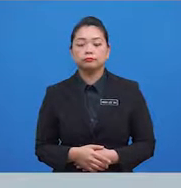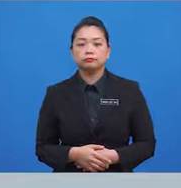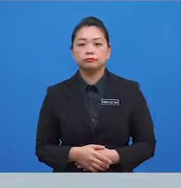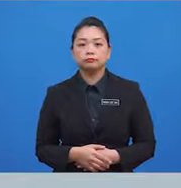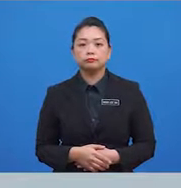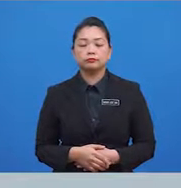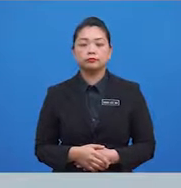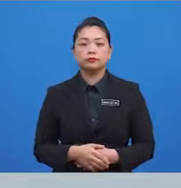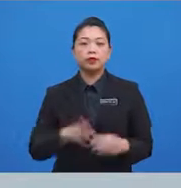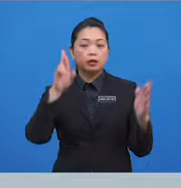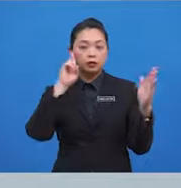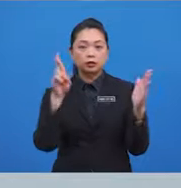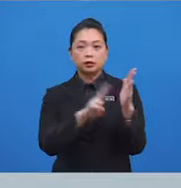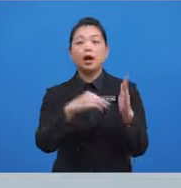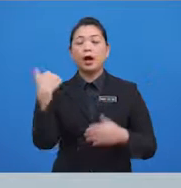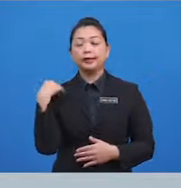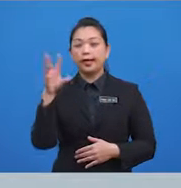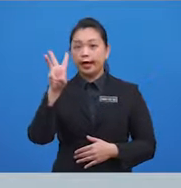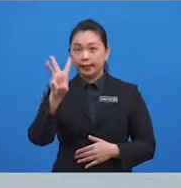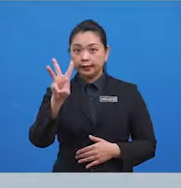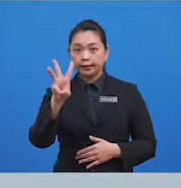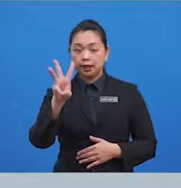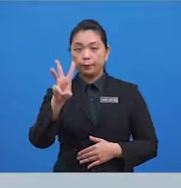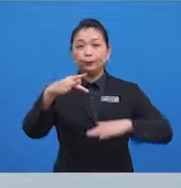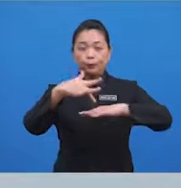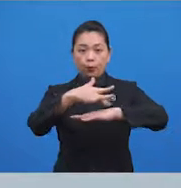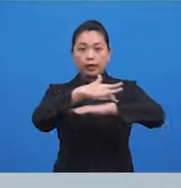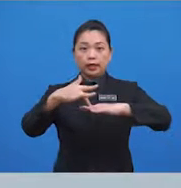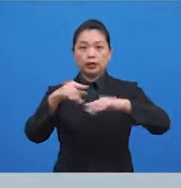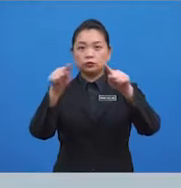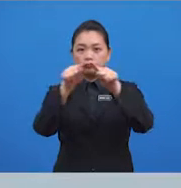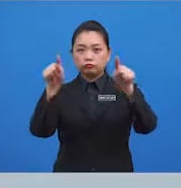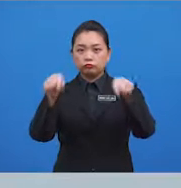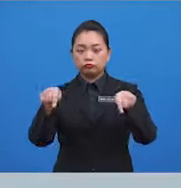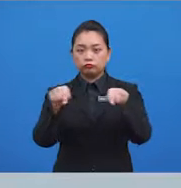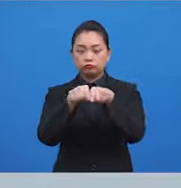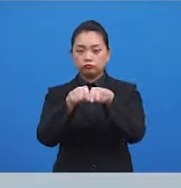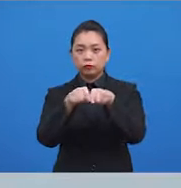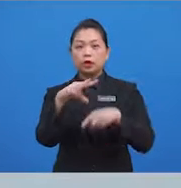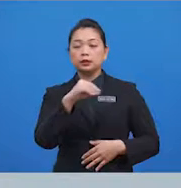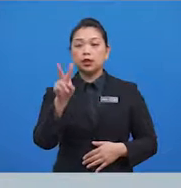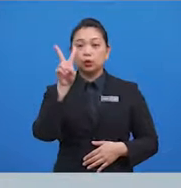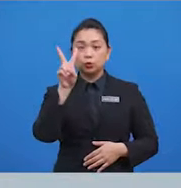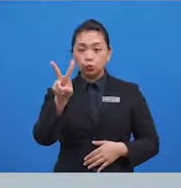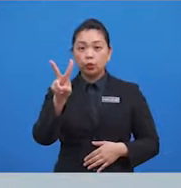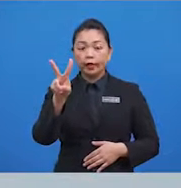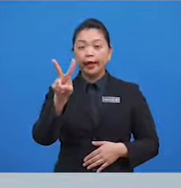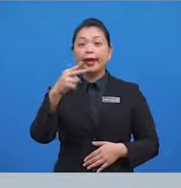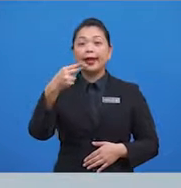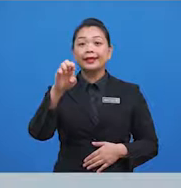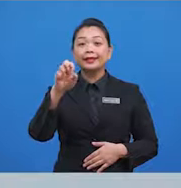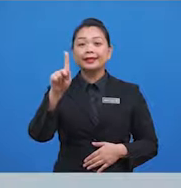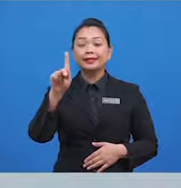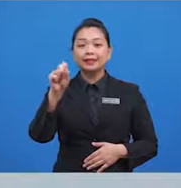Rajah mempunyai 6 permukaan segi 4 tepat yang kongruen dan 2 permukaan heksagon yang